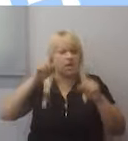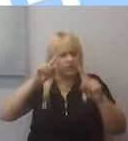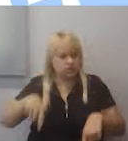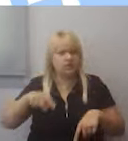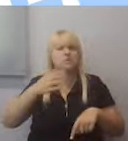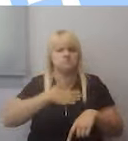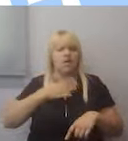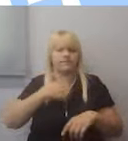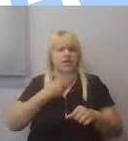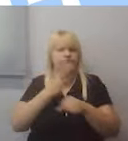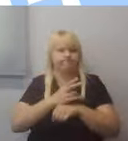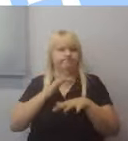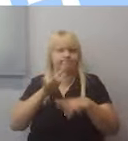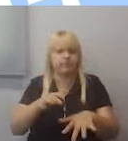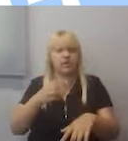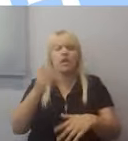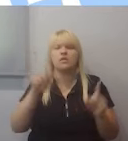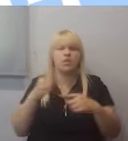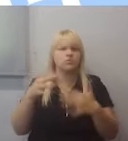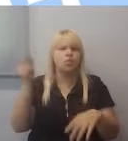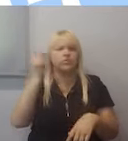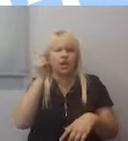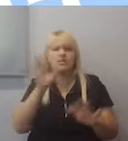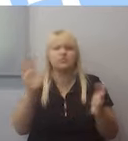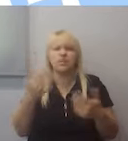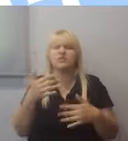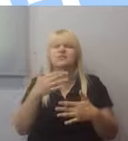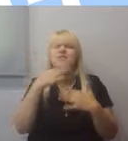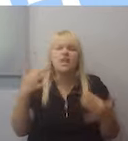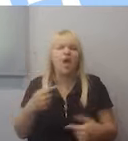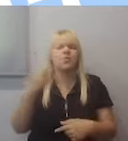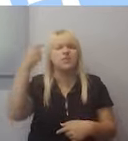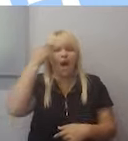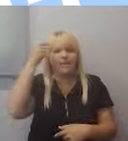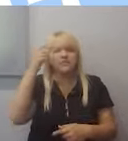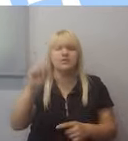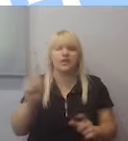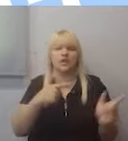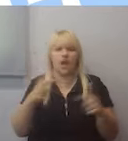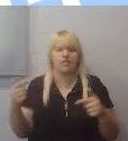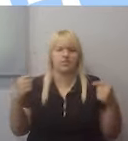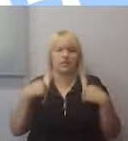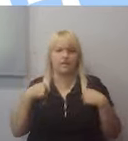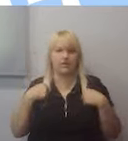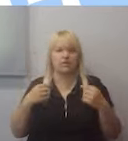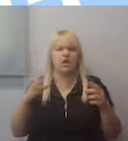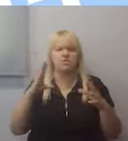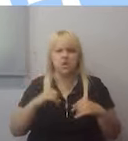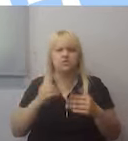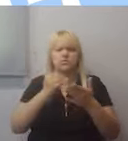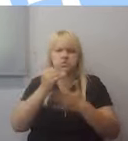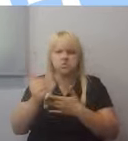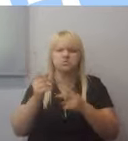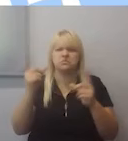kas ir trenējušies bet galvenais cik daudz mūsu apziņā ir šī gatavība un tad tālāk mazāk daudz nozīmes ir visam